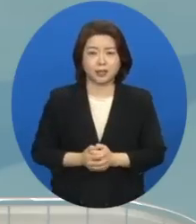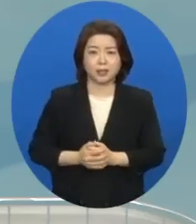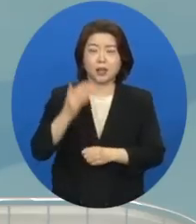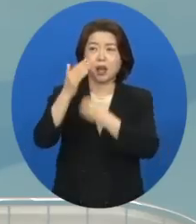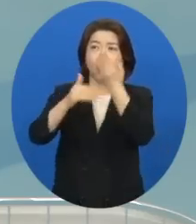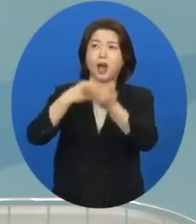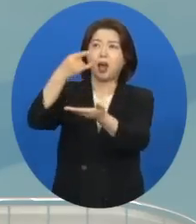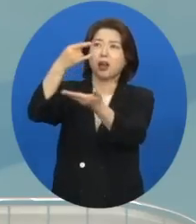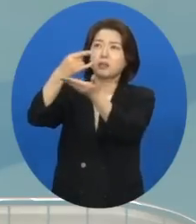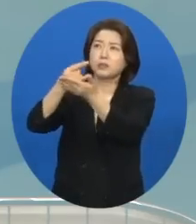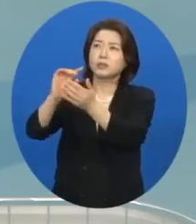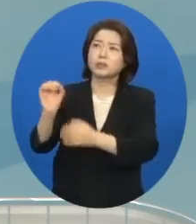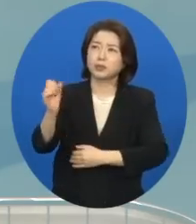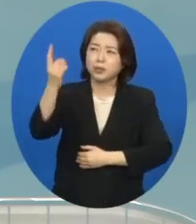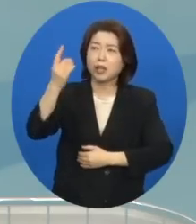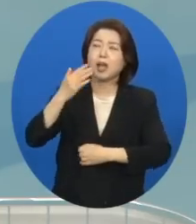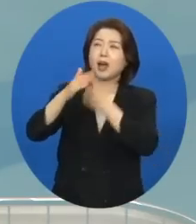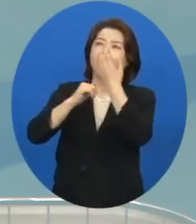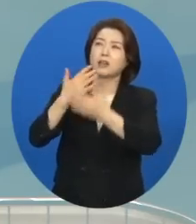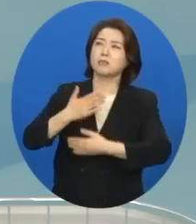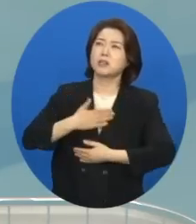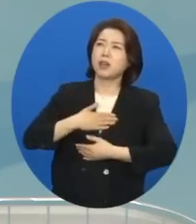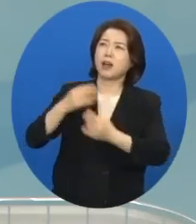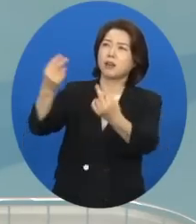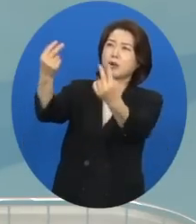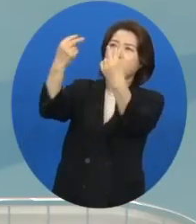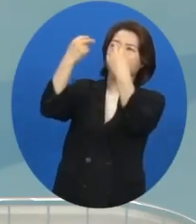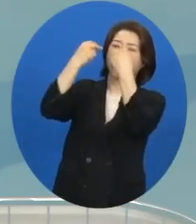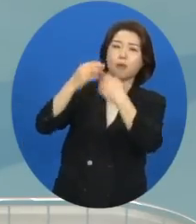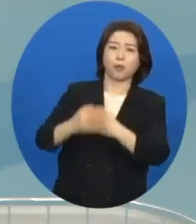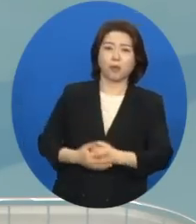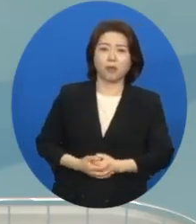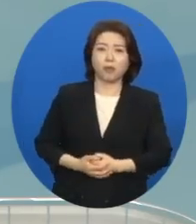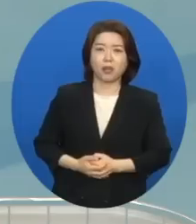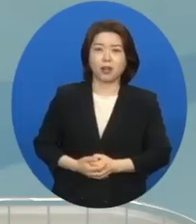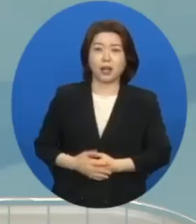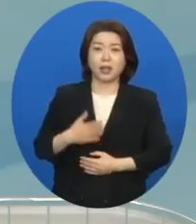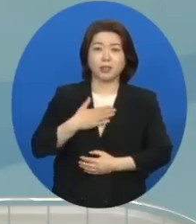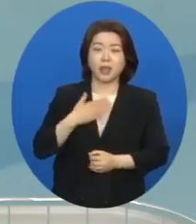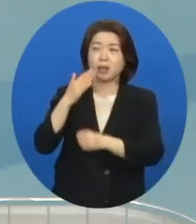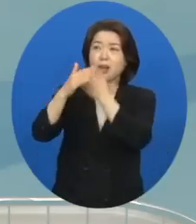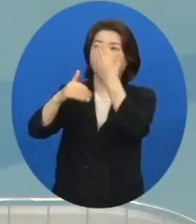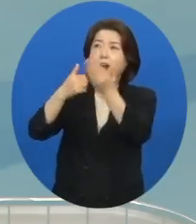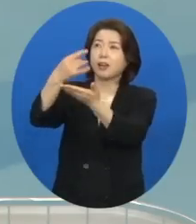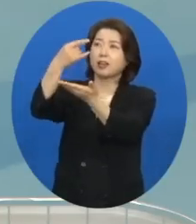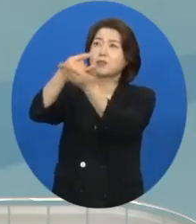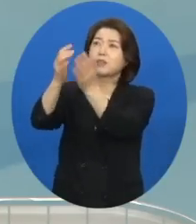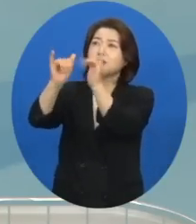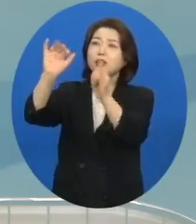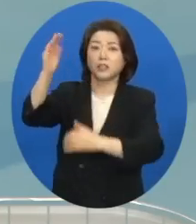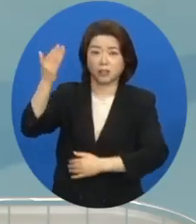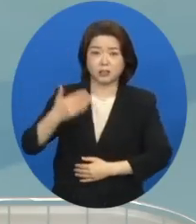하나님의 의로 나를 하나님이 보신다는 뜻이에요. 내가 하나님의 의인이에요.